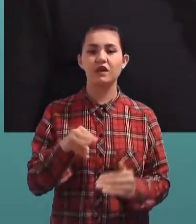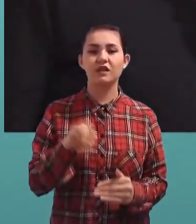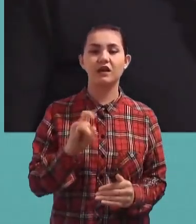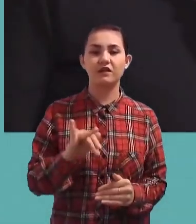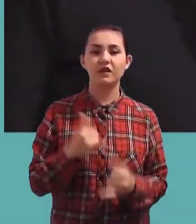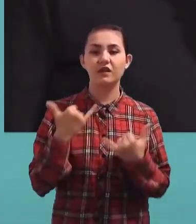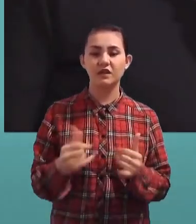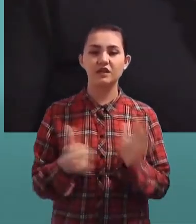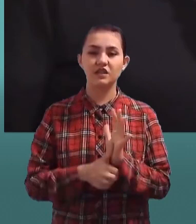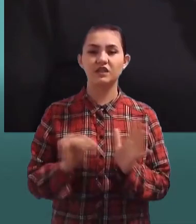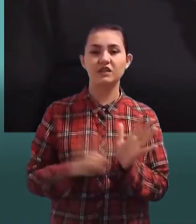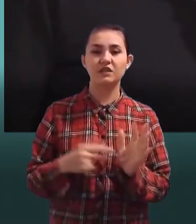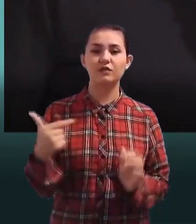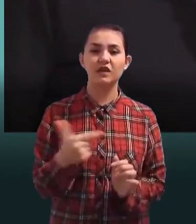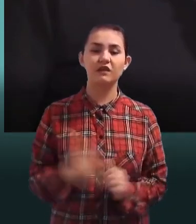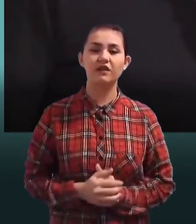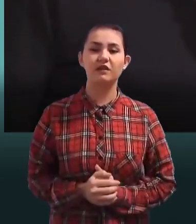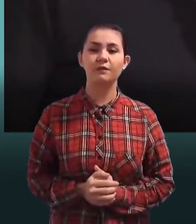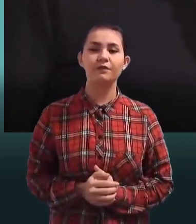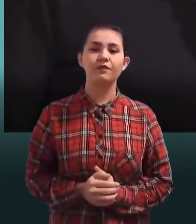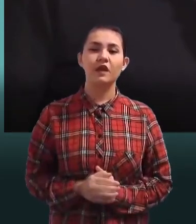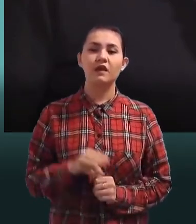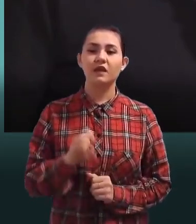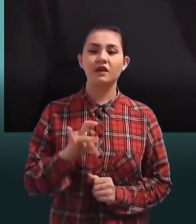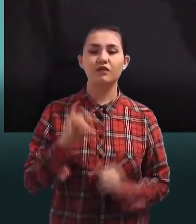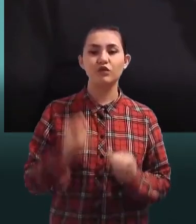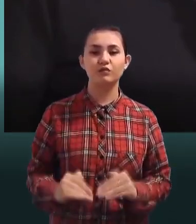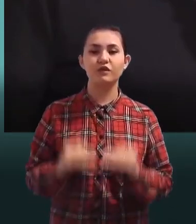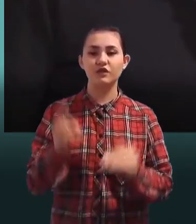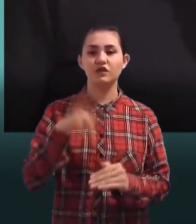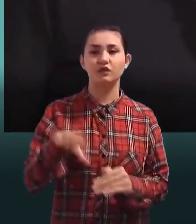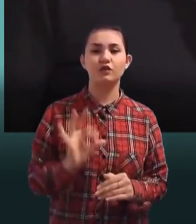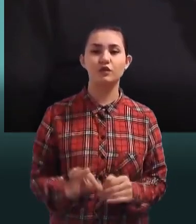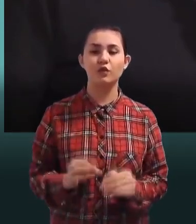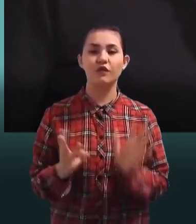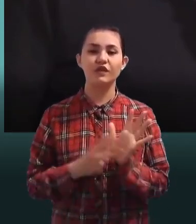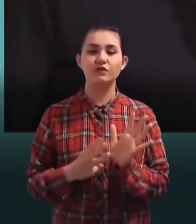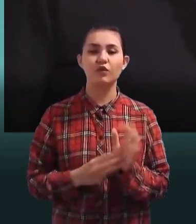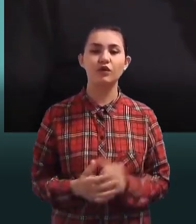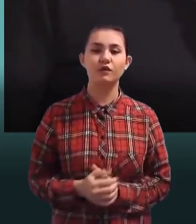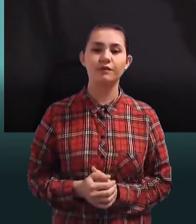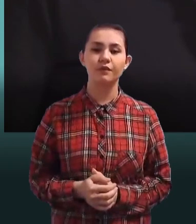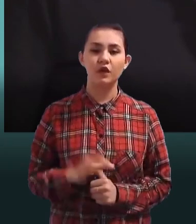складає 6,7 гривень, а тариф можуть підвищити до 8.